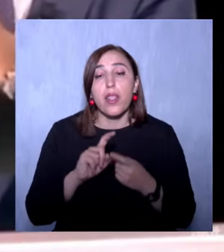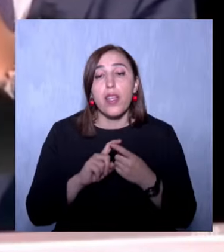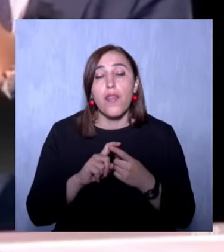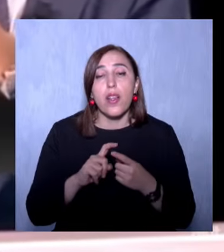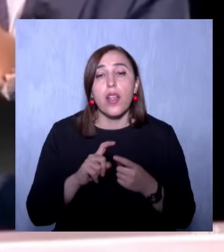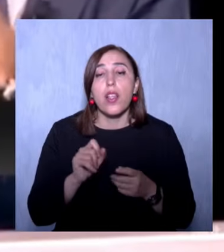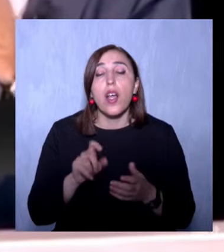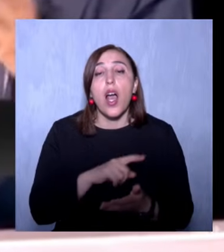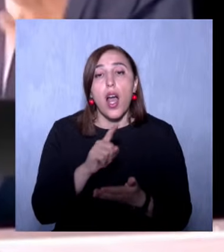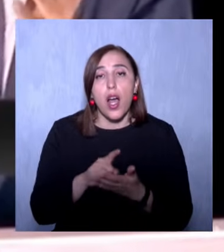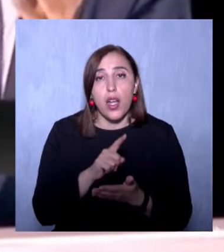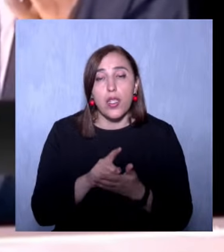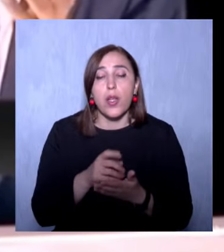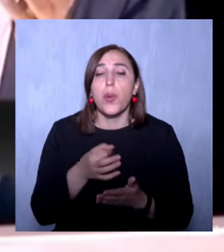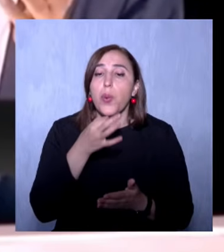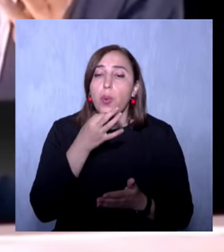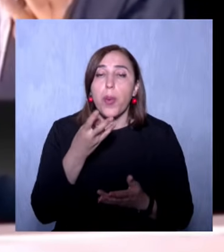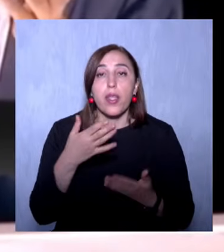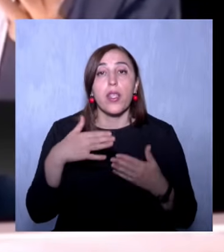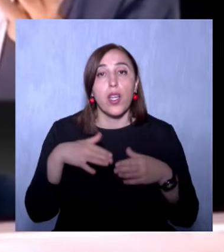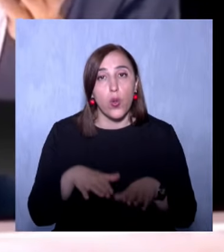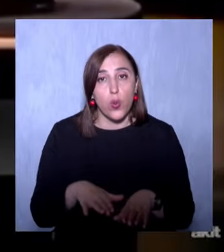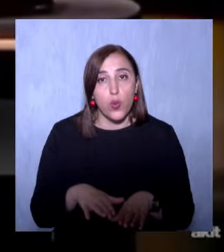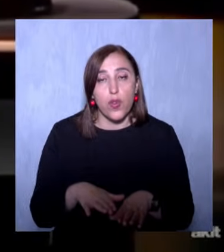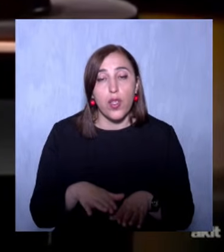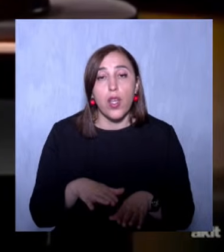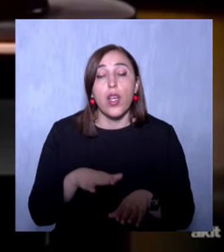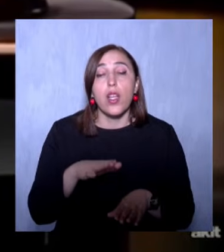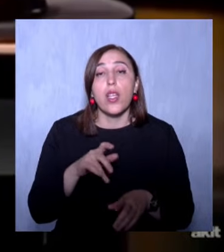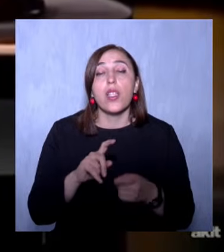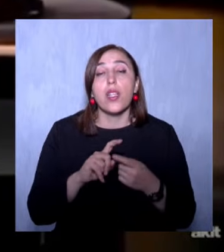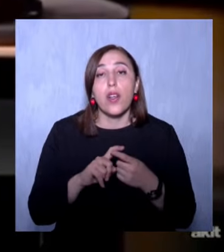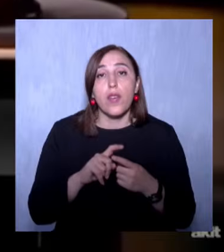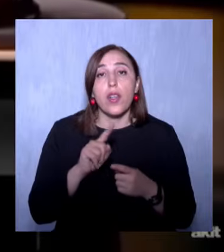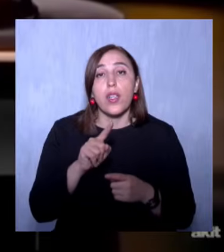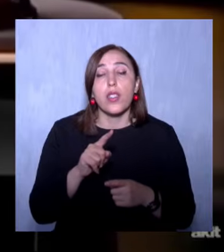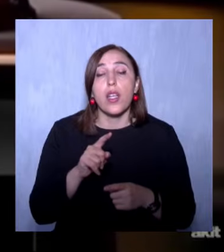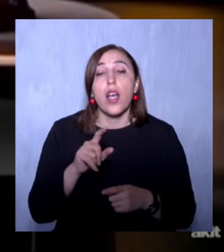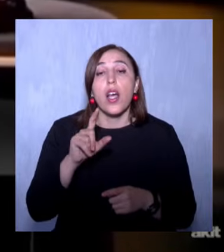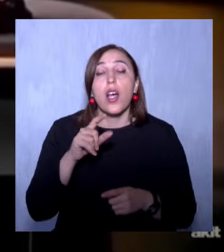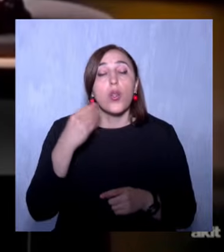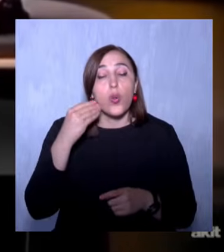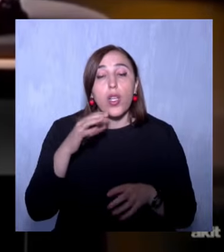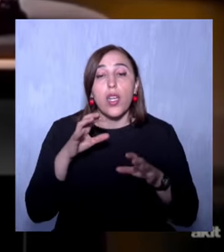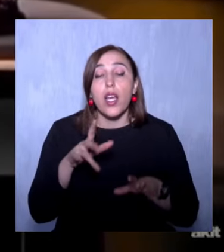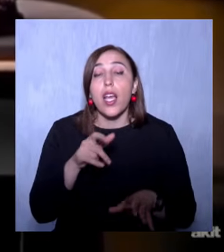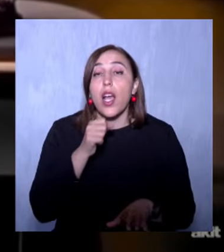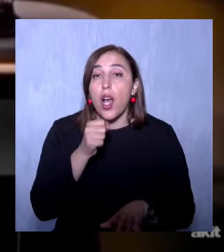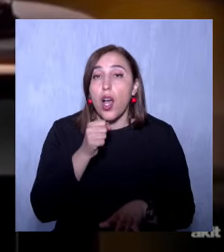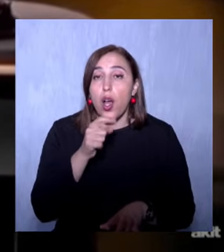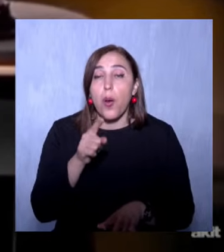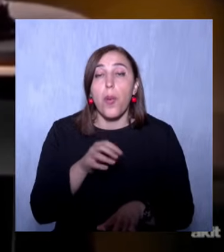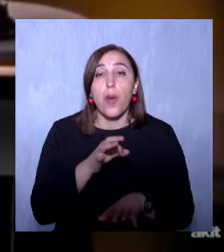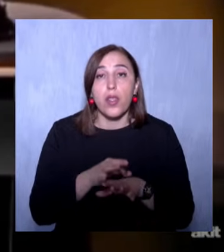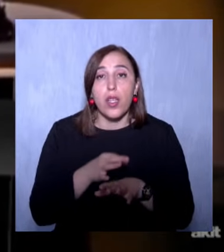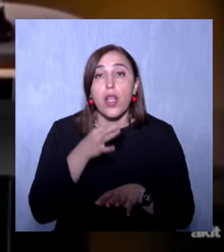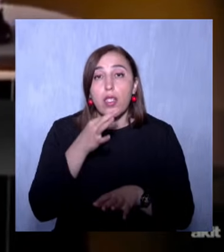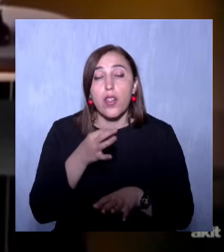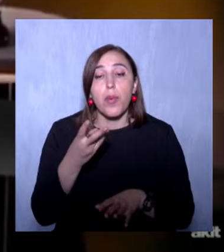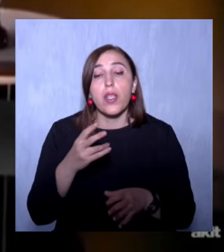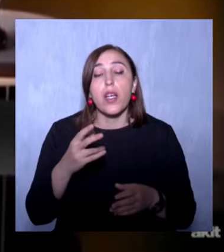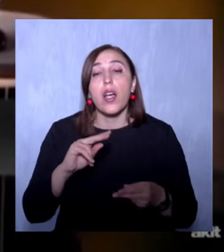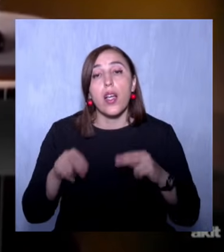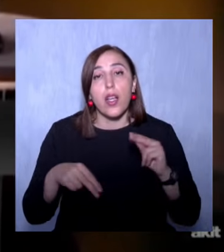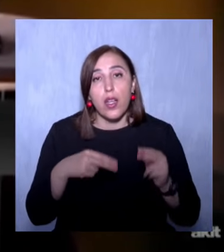կապված որոշ հարցեր այդուամենայնիվ դեռ պետք է լուծվեն։ Դրանց շարքում Էրդողանի խոսնակը նշել է, անհրաժեշտ է, որ խաղաղության համաձայնագրեր